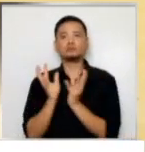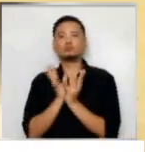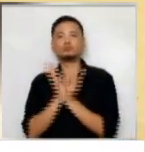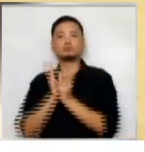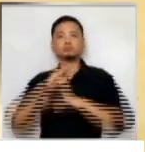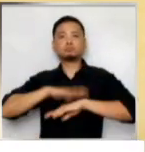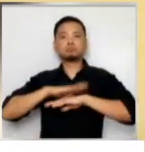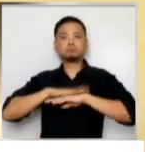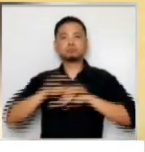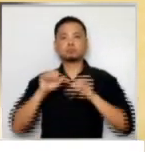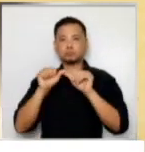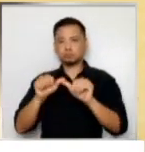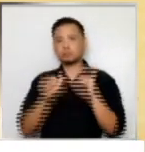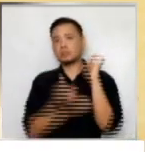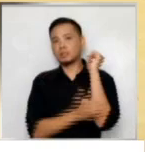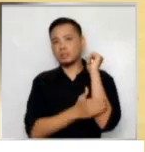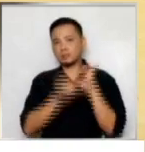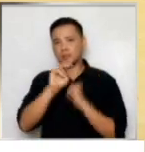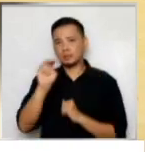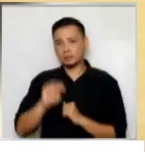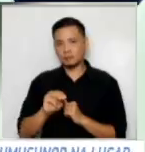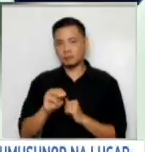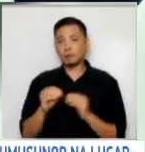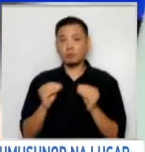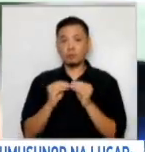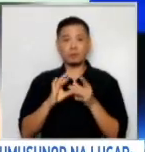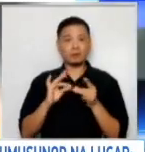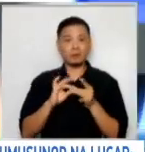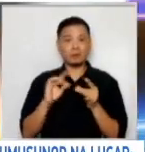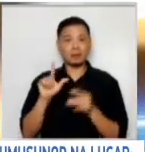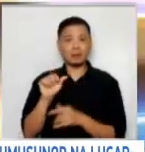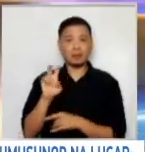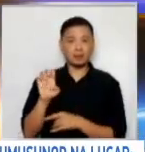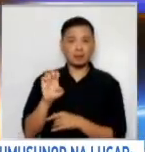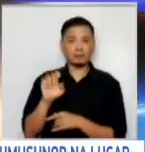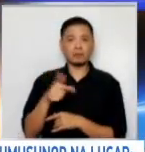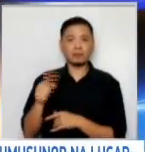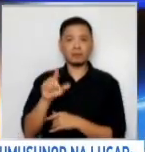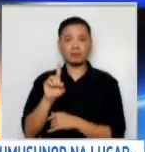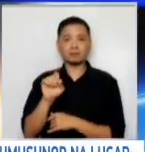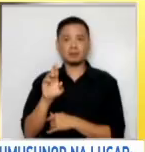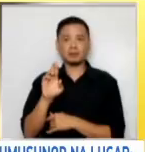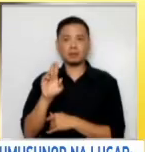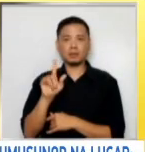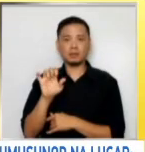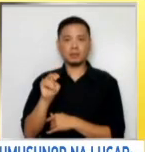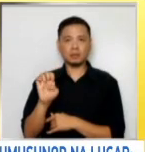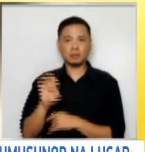Maynila. At mula po sa Maynila, may unang balita live si Darlene Kai. Darlene!